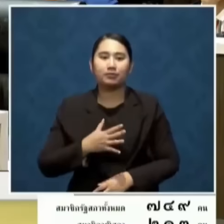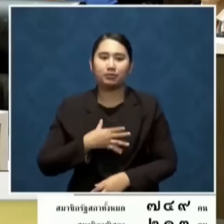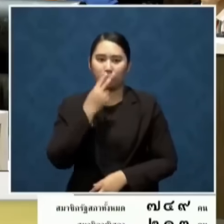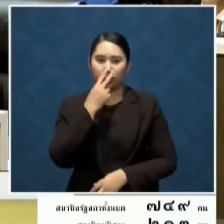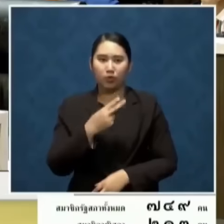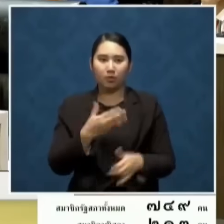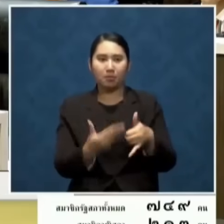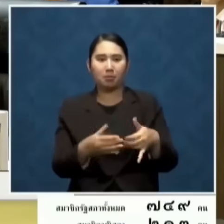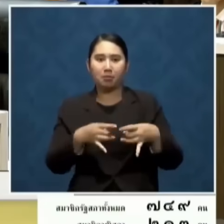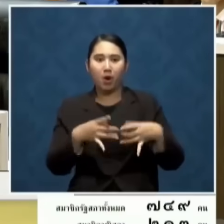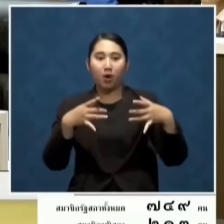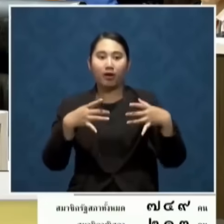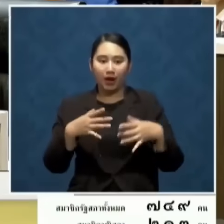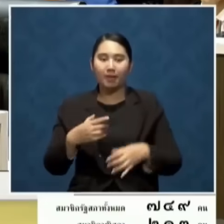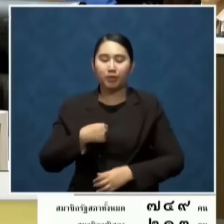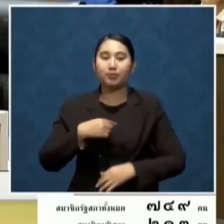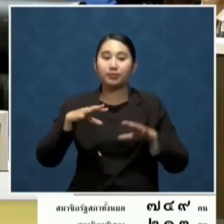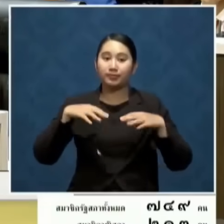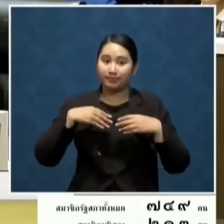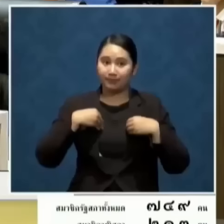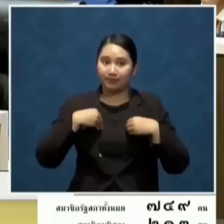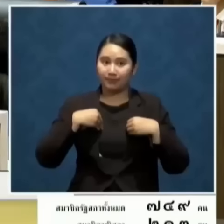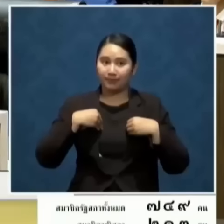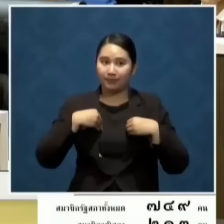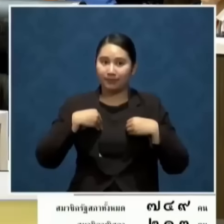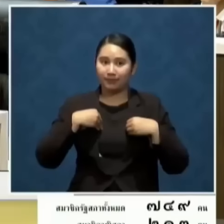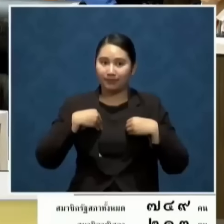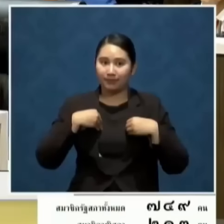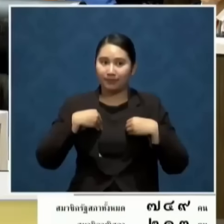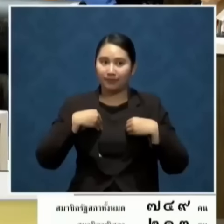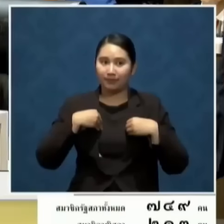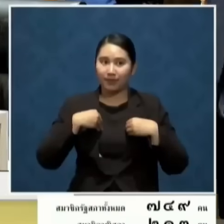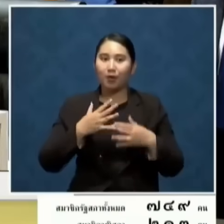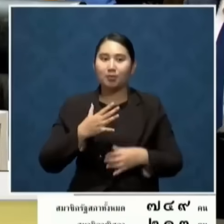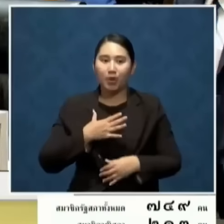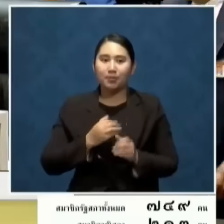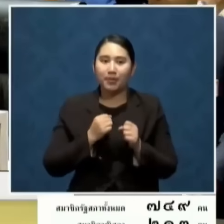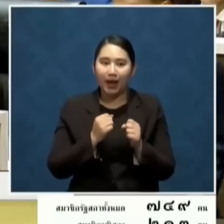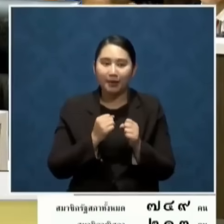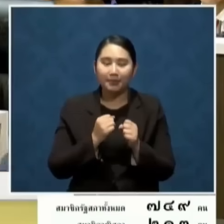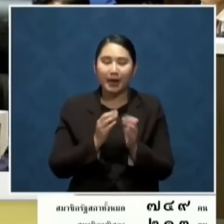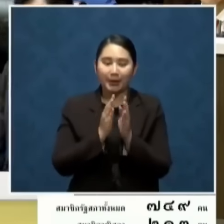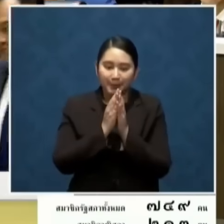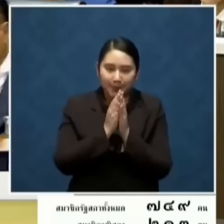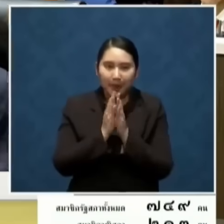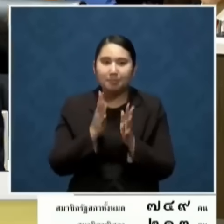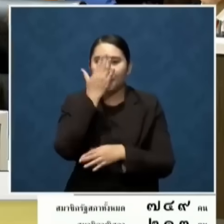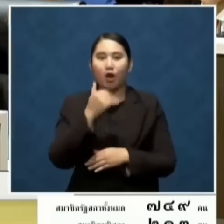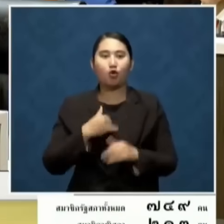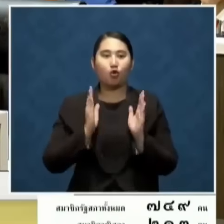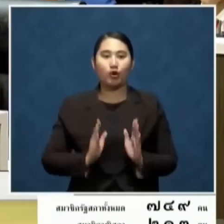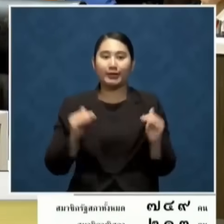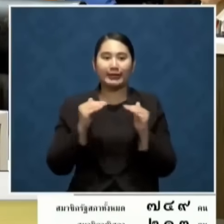ายและสันนิษฐานว่าบริสุทธิ์ไว้ก่อนถ้ายังไม่มีคำพิพากษาจนถึงที่สุดเนี่ยนะคะแล้วก็